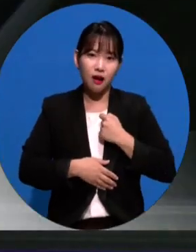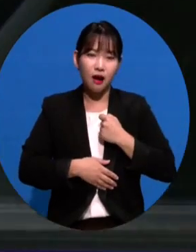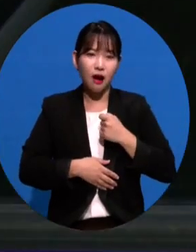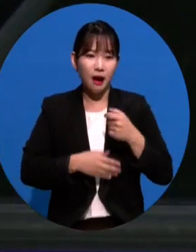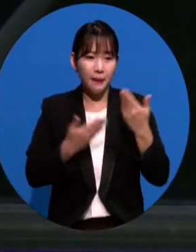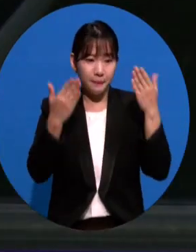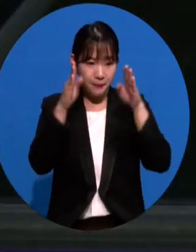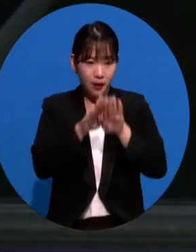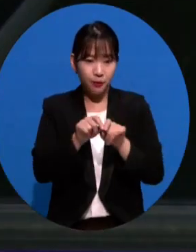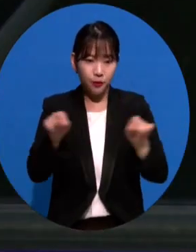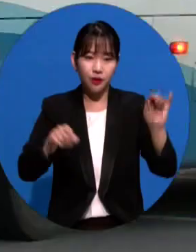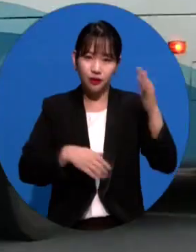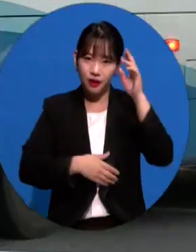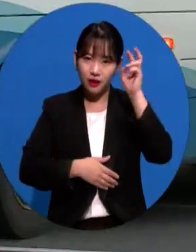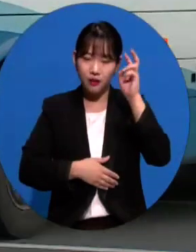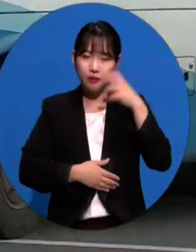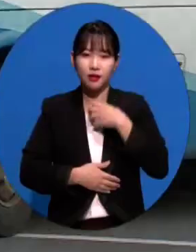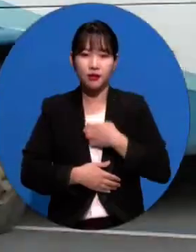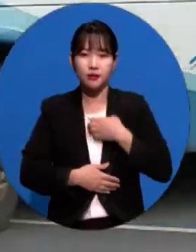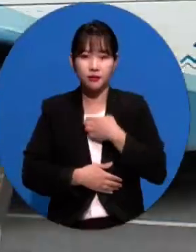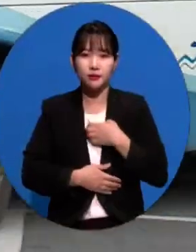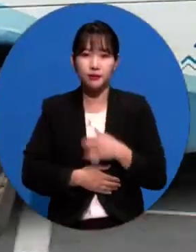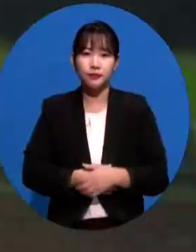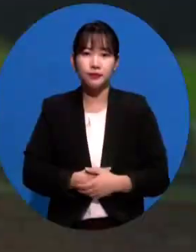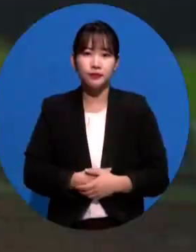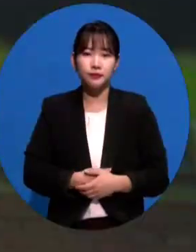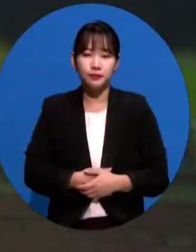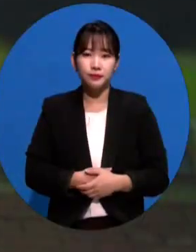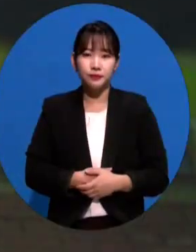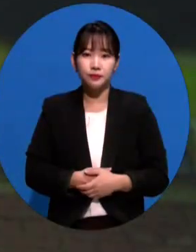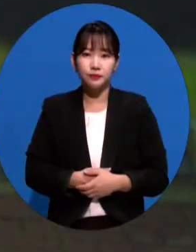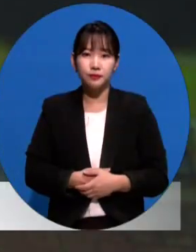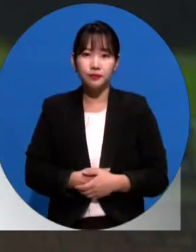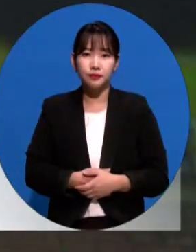파업이 장기화할 것으로 우려됩니다.